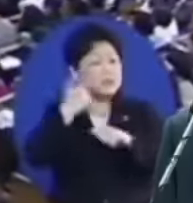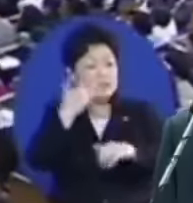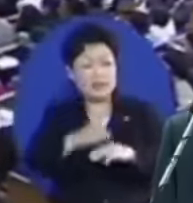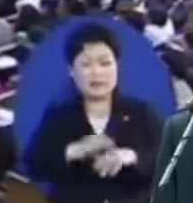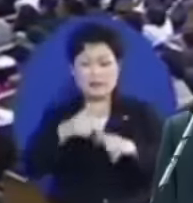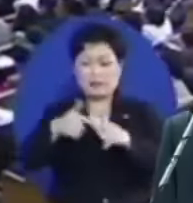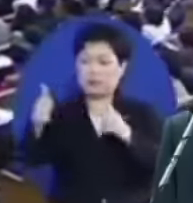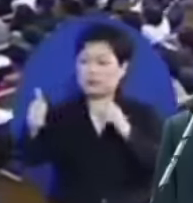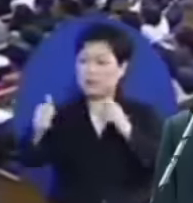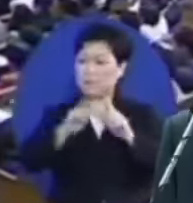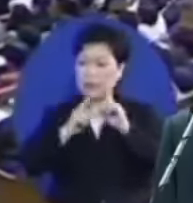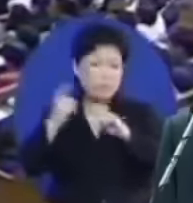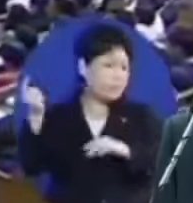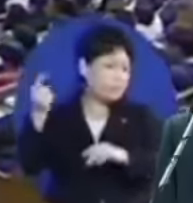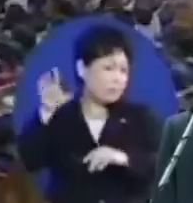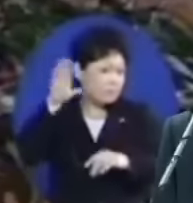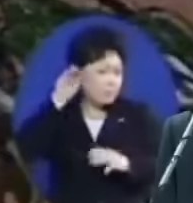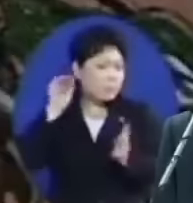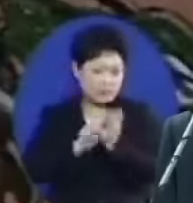예수님께서 그 말씀 들으시고